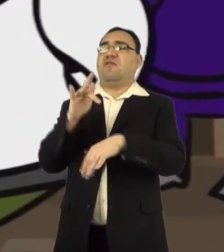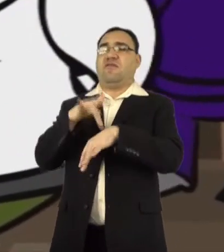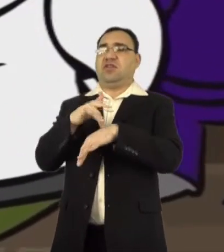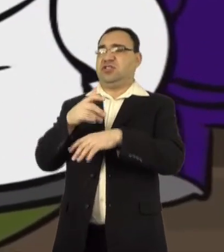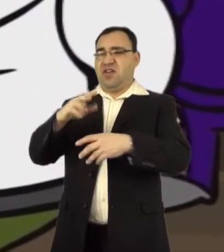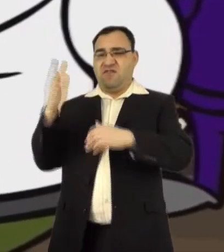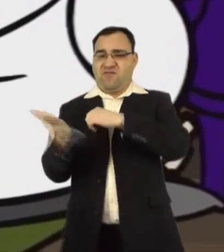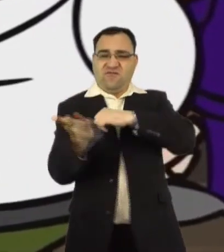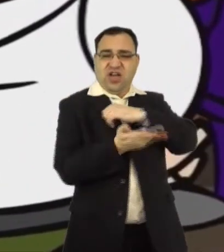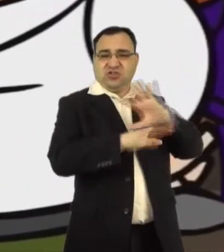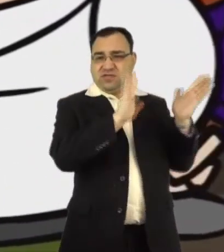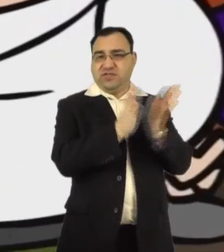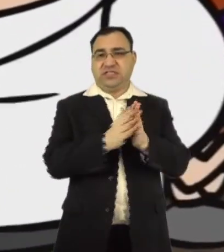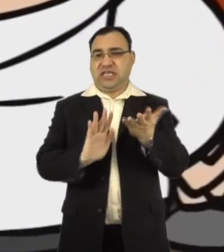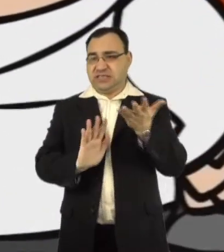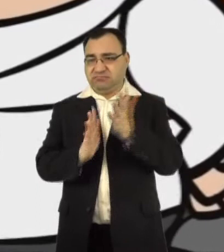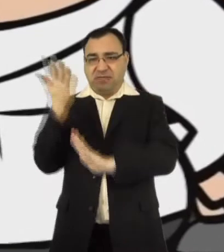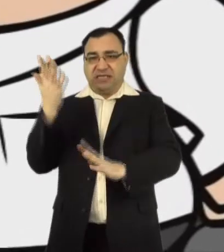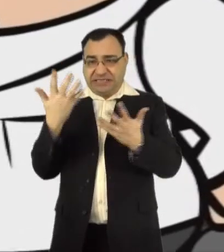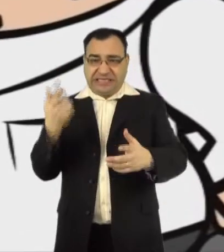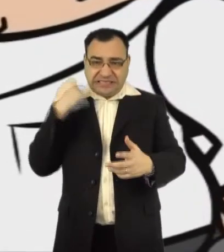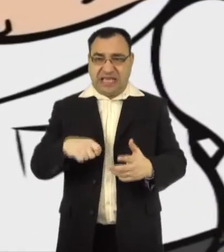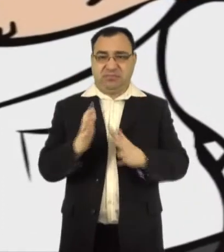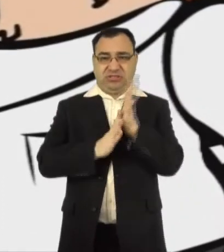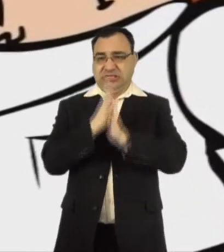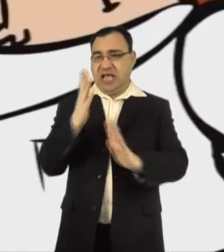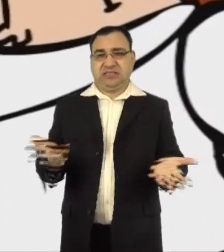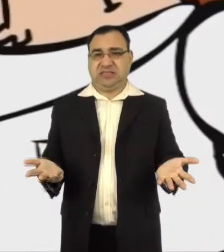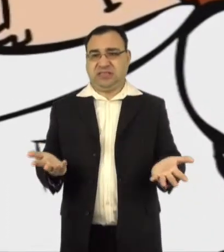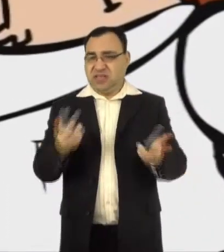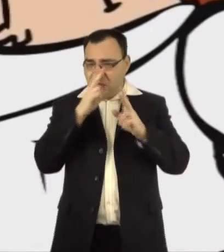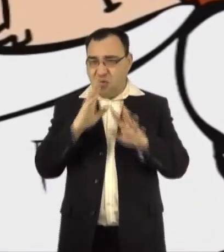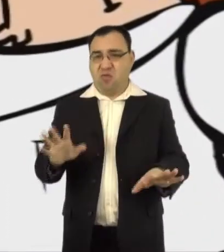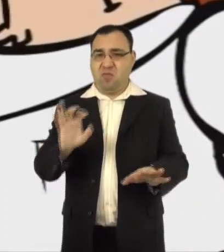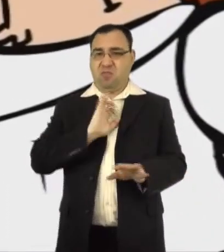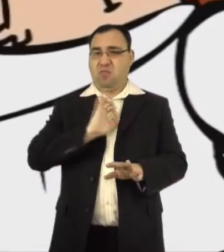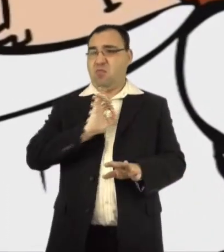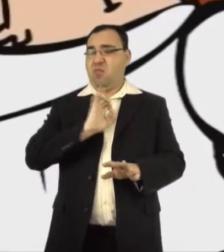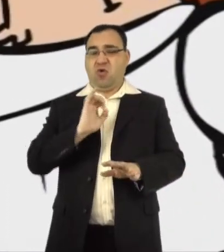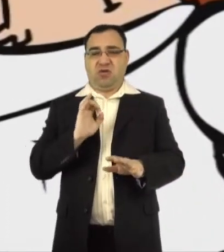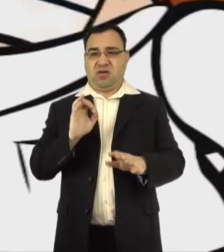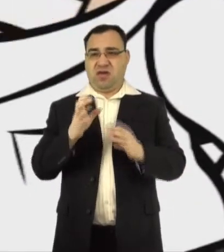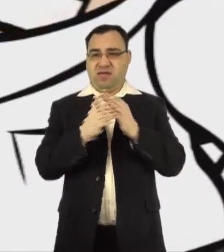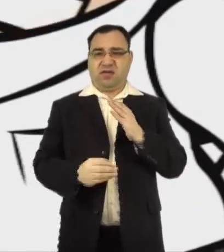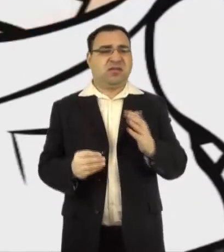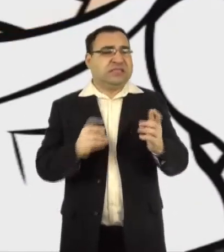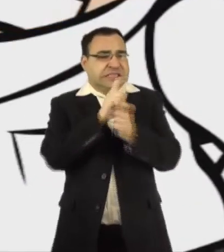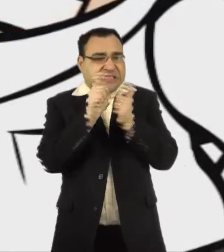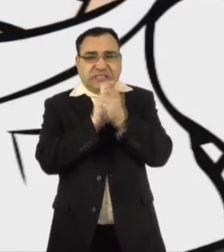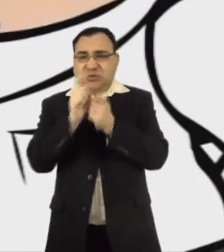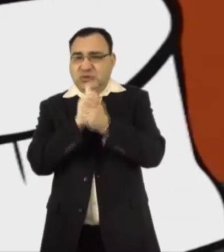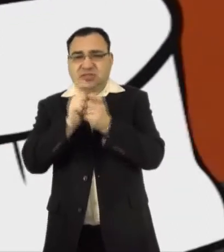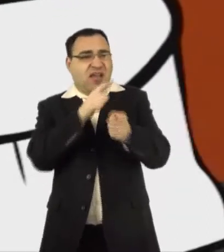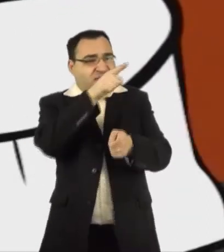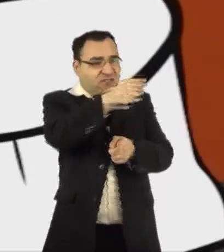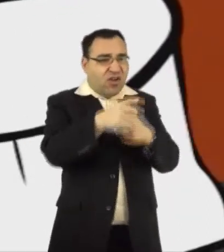konkluzję. Wyciąć, przerobić, spalić. Chcecie zabić las, nic więcej. To pokazują nasze rzetelne ekspertyzy. Jakie